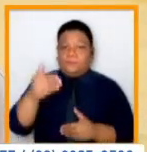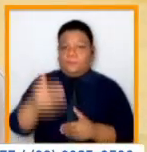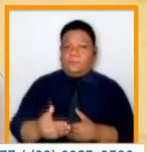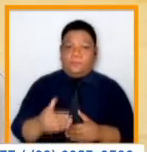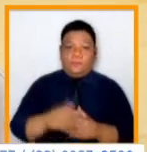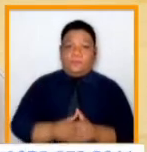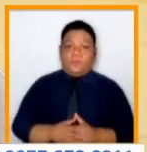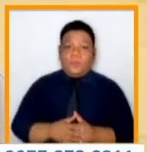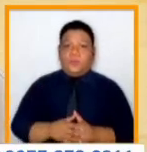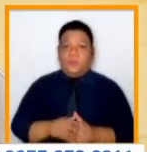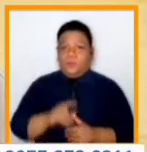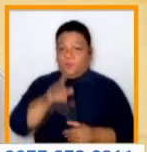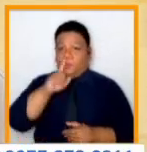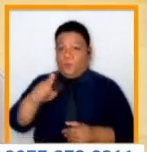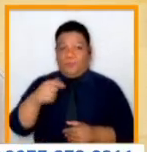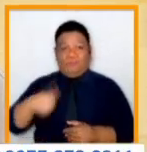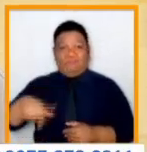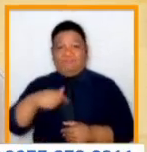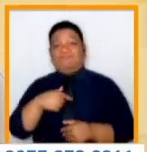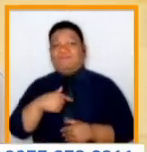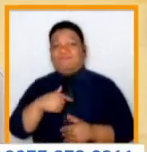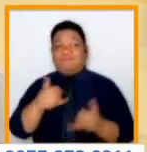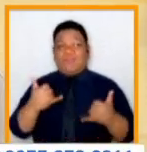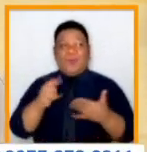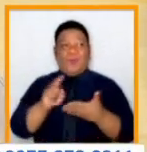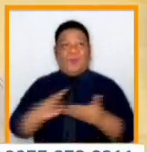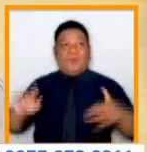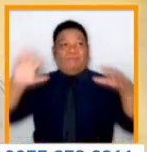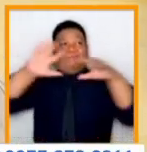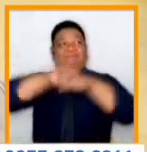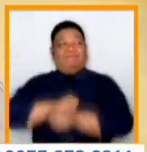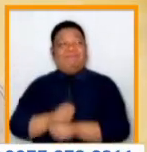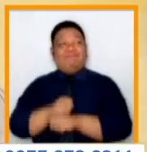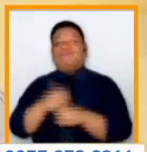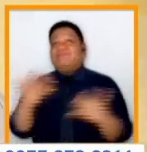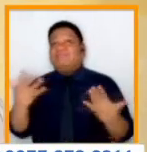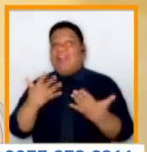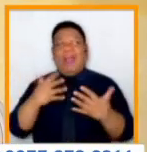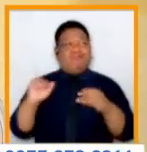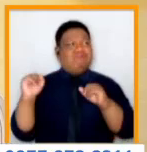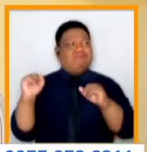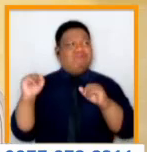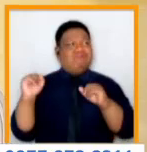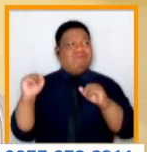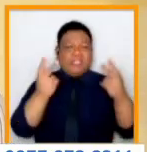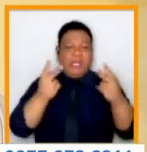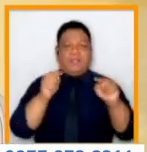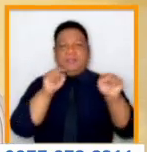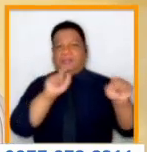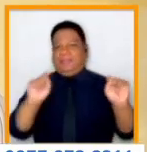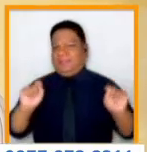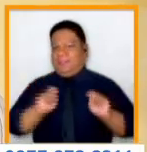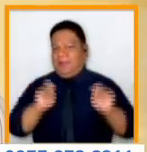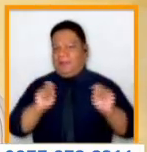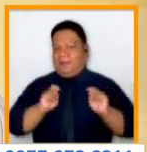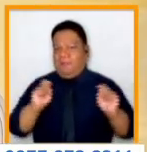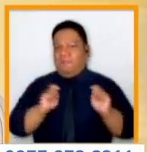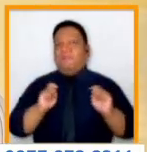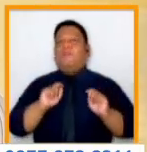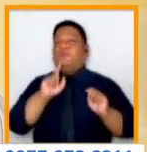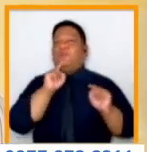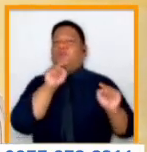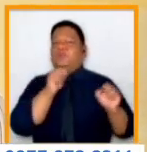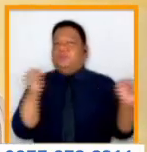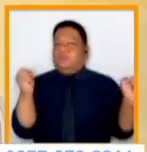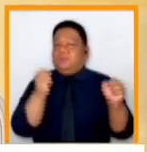Metro Manila ang Tagaytay. Tiyak na ma-enjoy na ulit ng mga pamilya ang lamig at magandang view dahil binuksan na ulit sa publiko